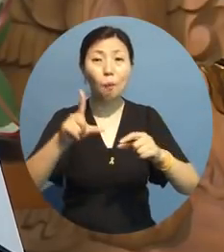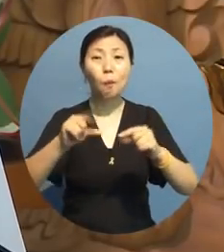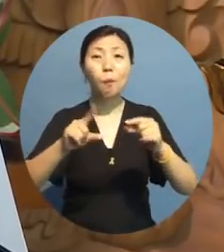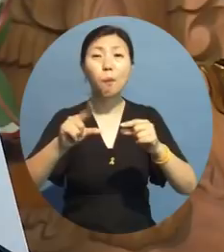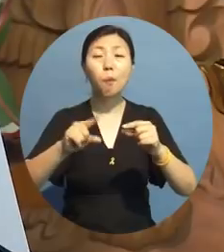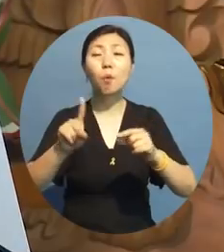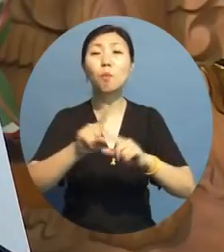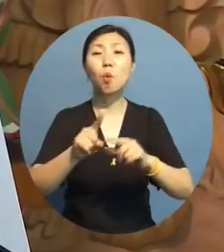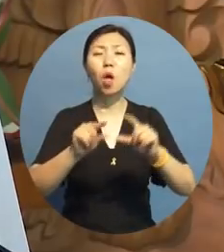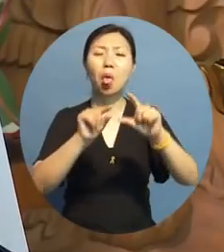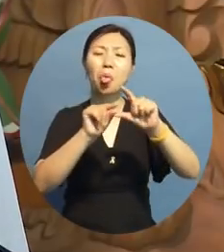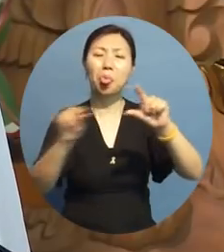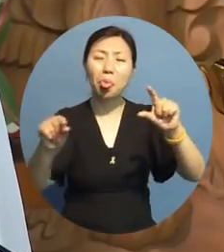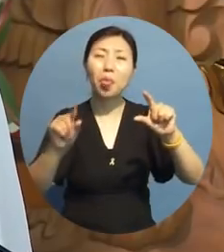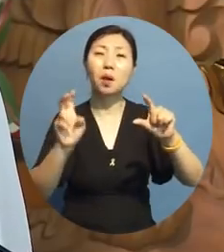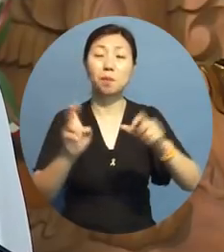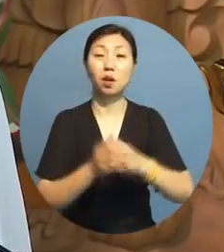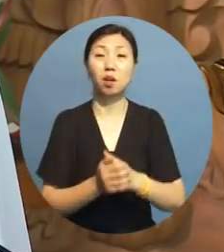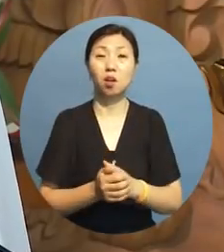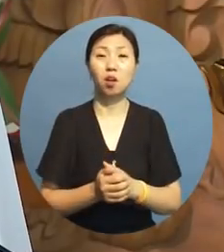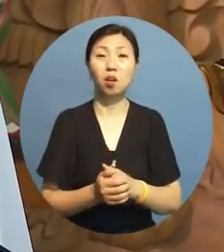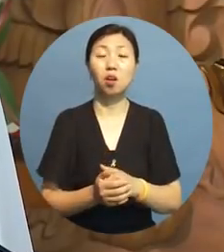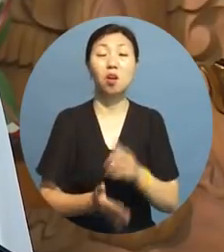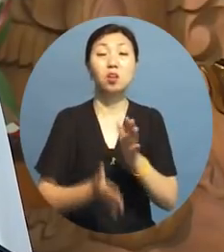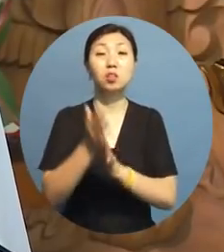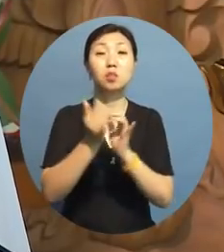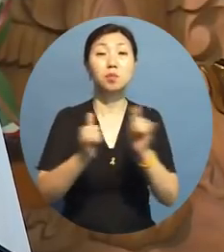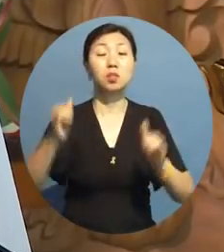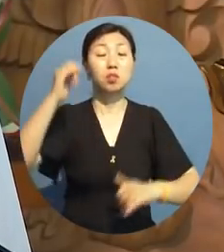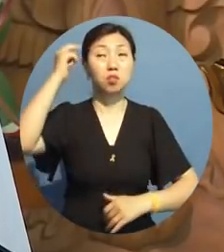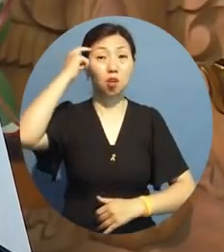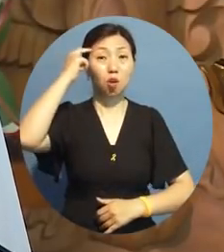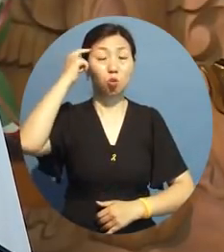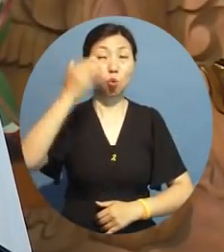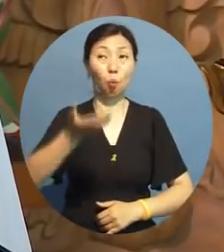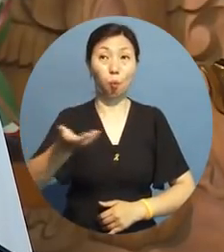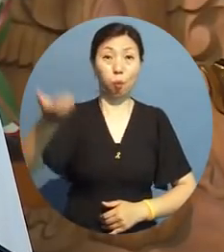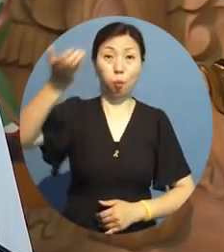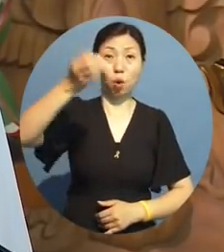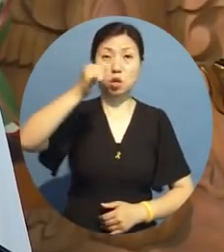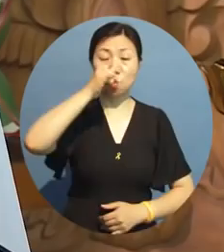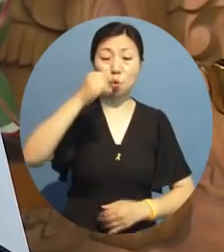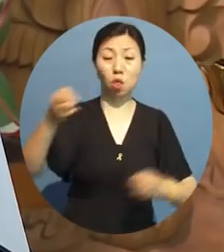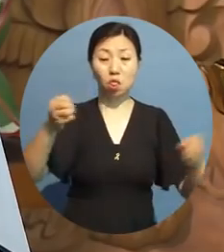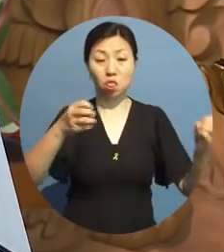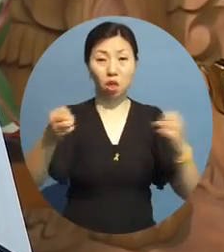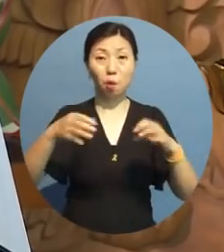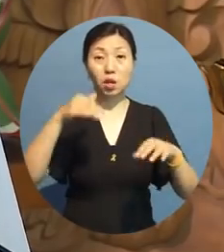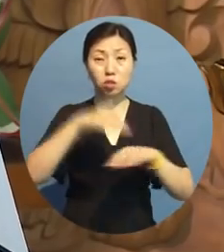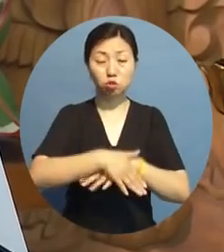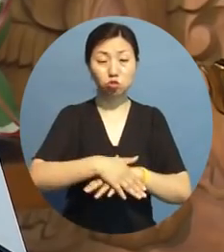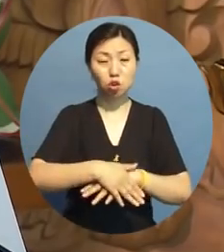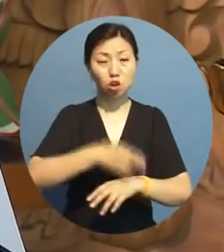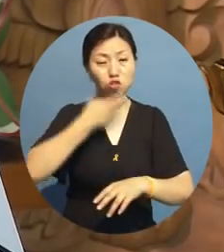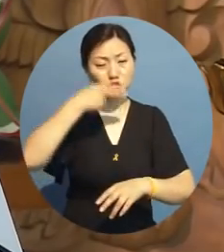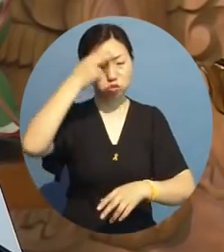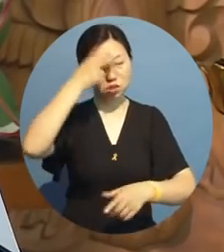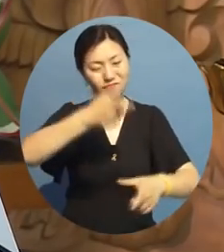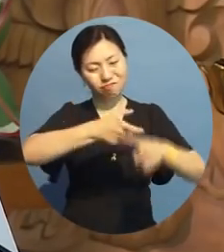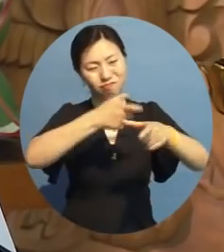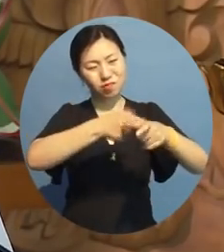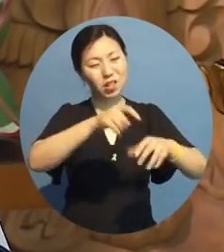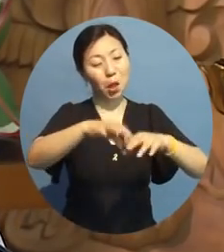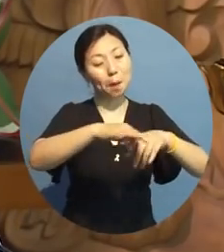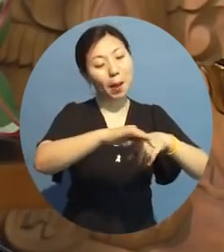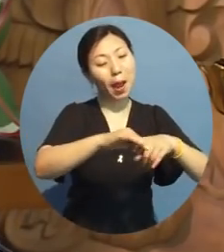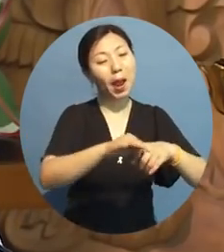이게 사실 이게 시민의식을 봐도 상당히 높은 수준이고 대화 수준도 술집에 가서 술을 먹고 있었던 네, 뭐